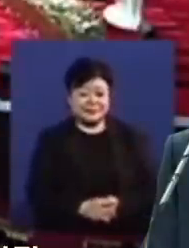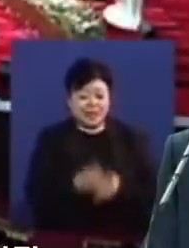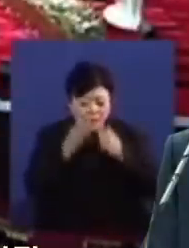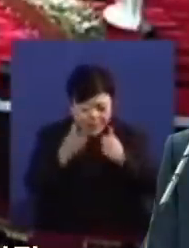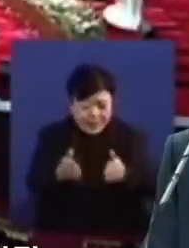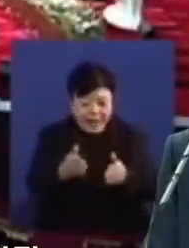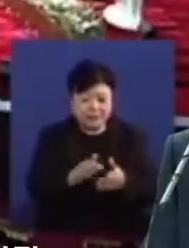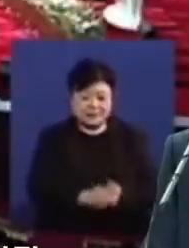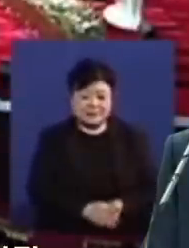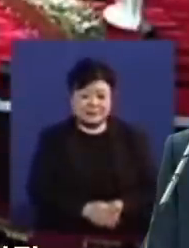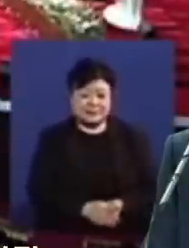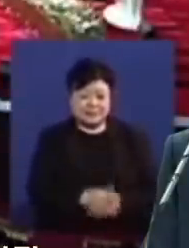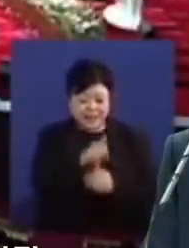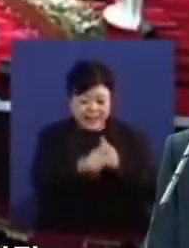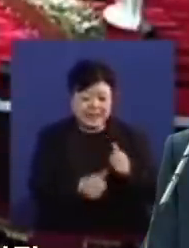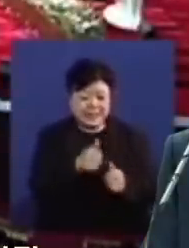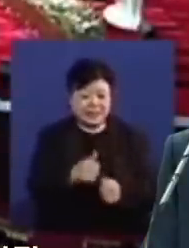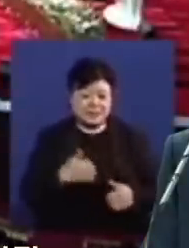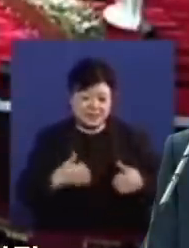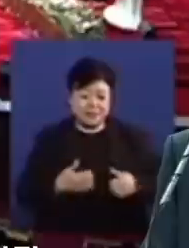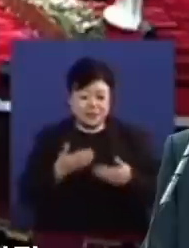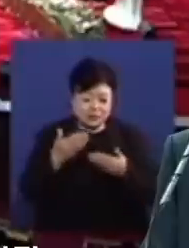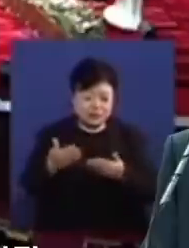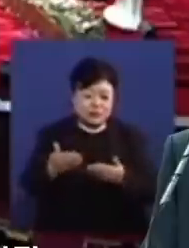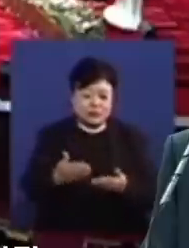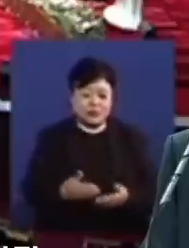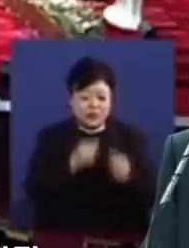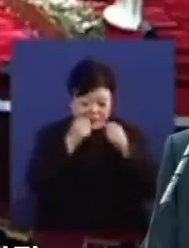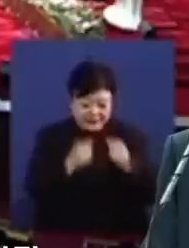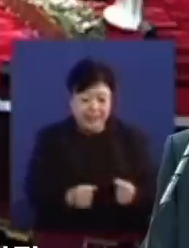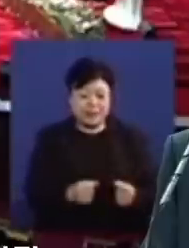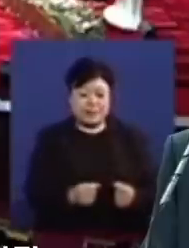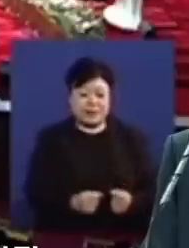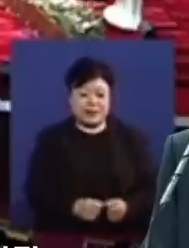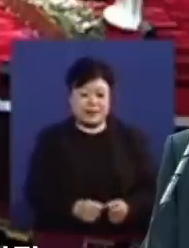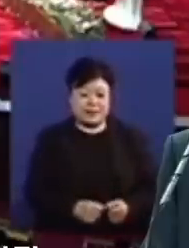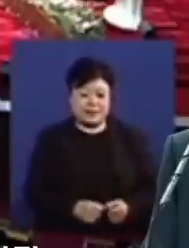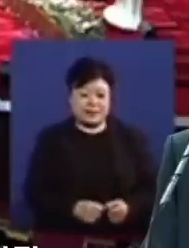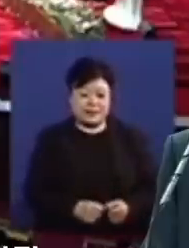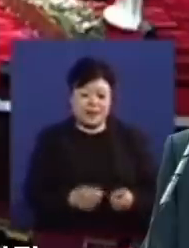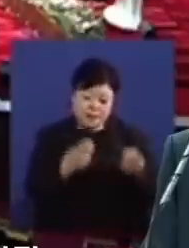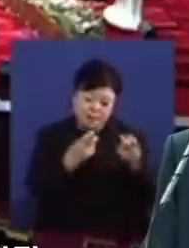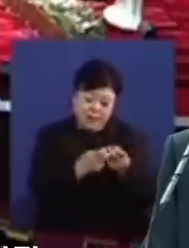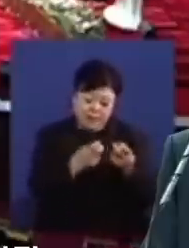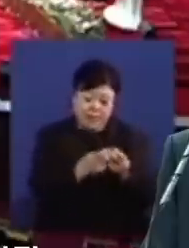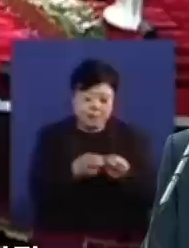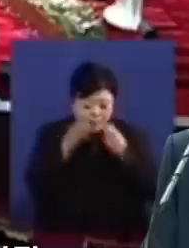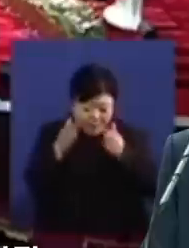방향이 하나님을 기쁘시게 하는 것이 그의 삶의 살아가는 방향이다.